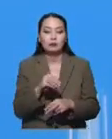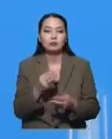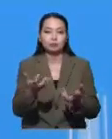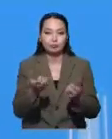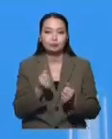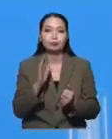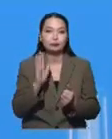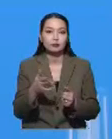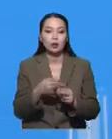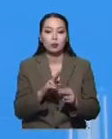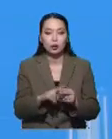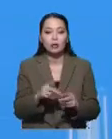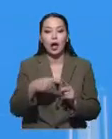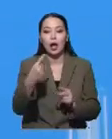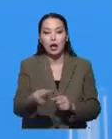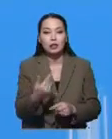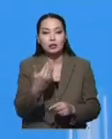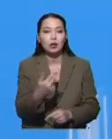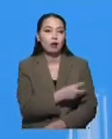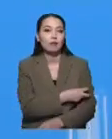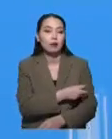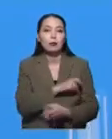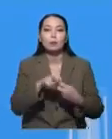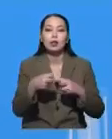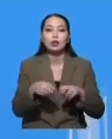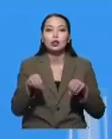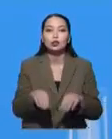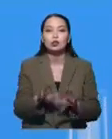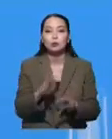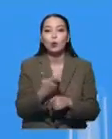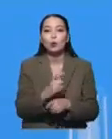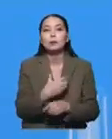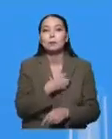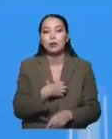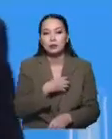болады. Бұл ауылдағы дәрігерлердің жетіспеушілік проблемасын шешудің өте маңызды жолы.